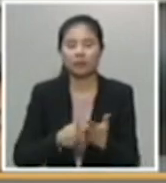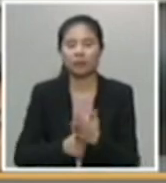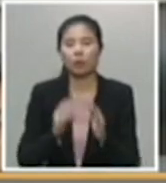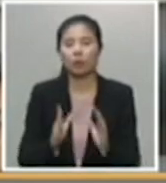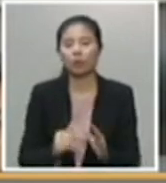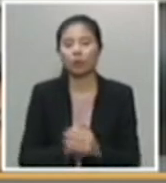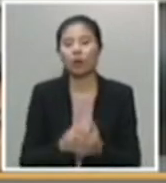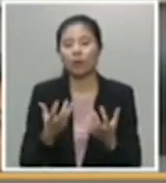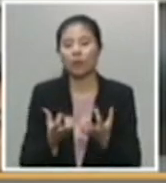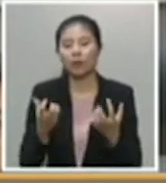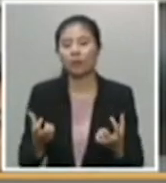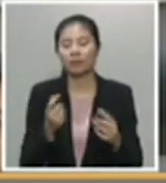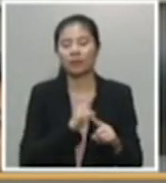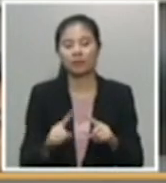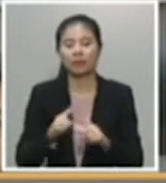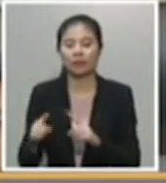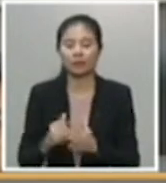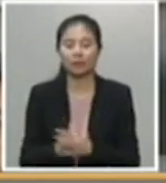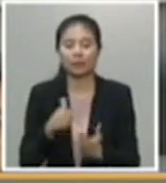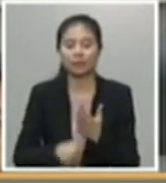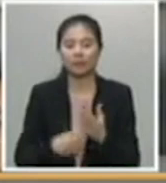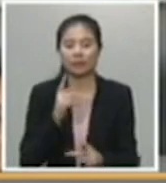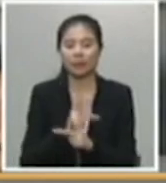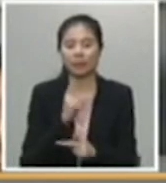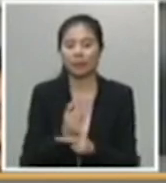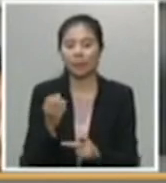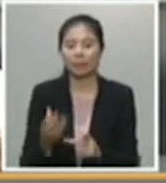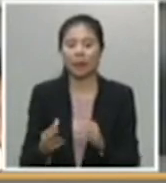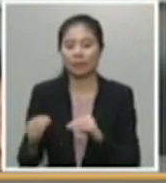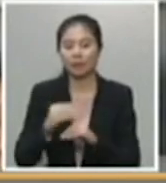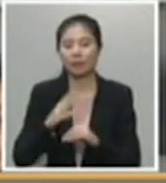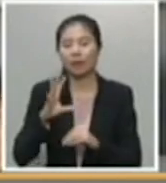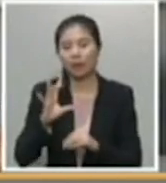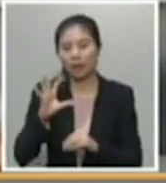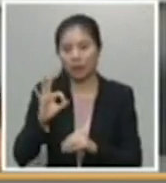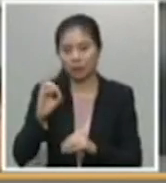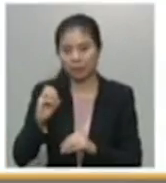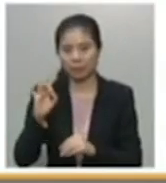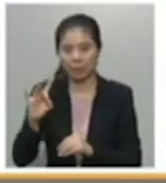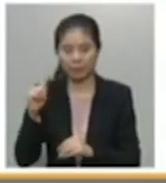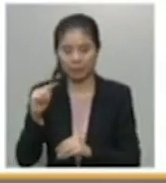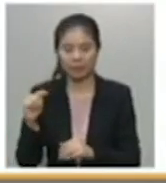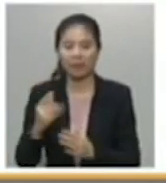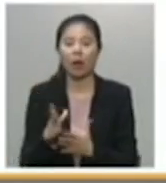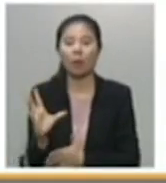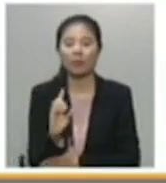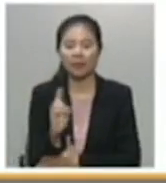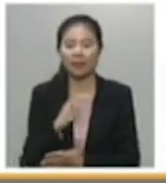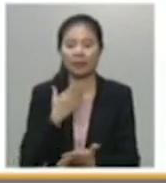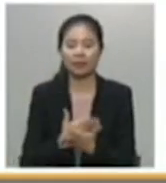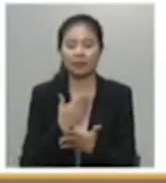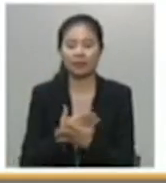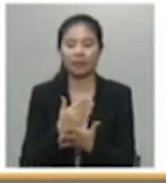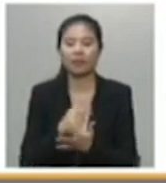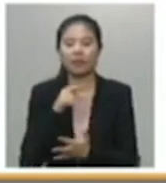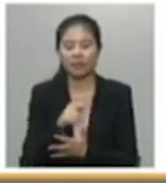าจากทรัพย์สินเพิ่มมากขึ้นเพราะณเวลานี้เนี่ยอย่างที่ผมกล่าวไปเมื่อสักครู่ 98% ของรายได้ภาษีของเรามาจากรายได้นะครับและ